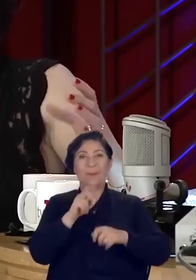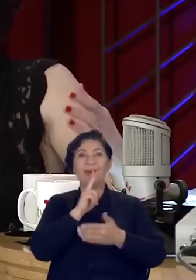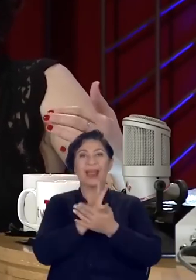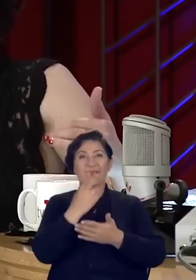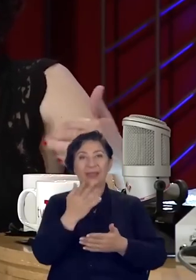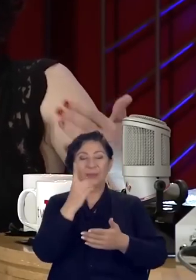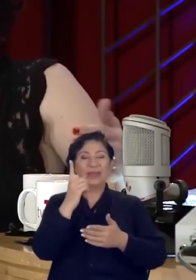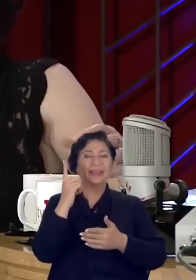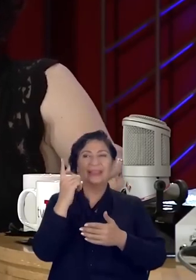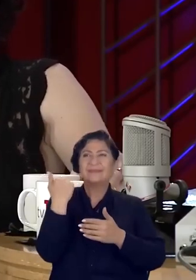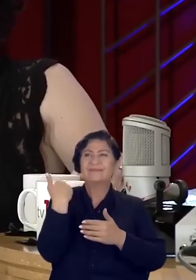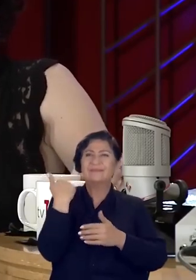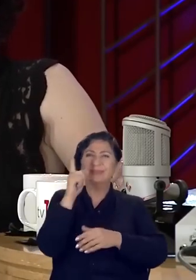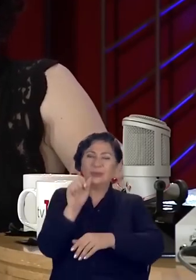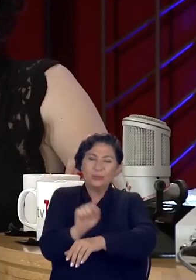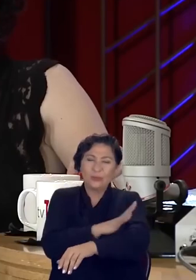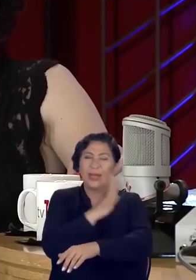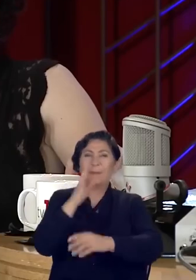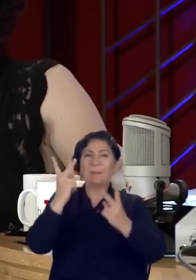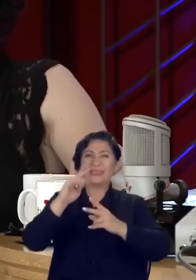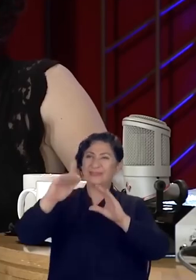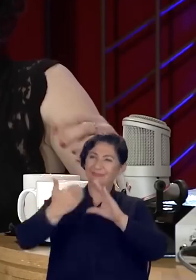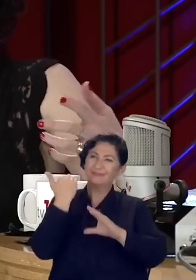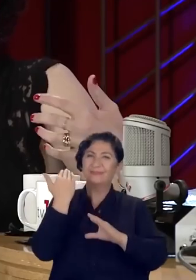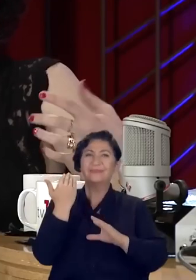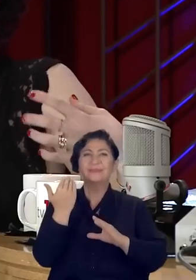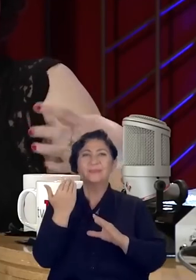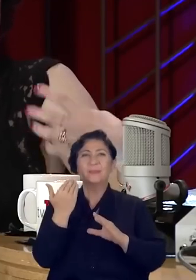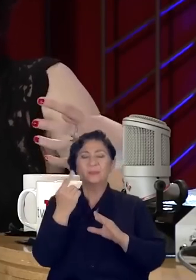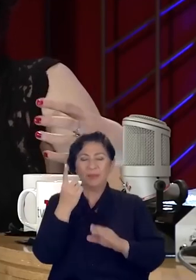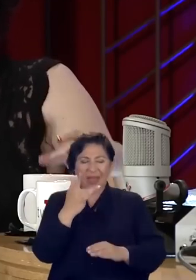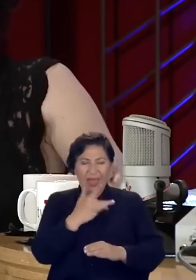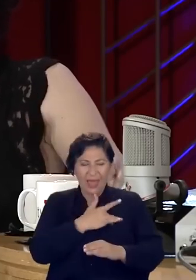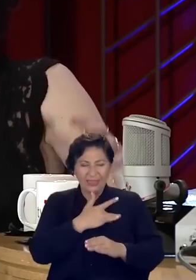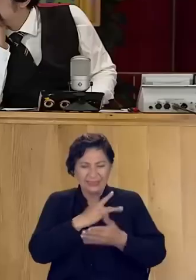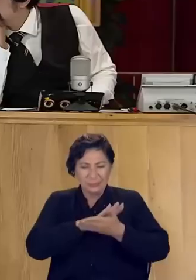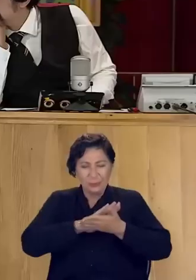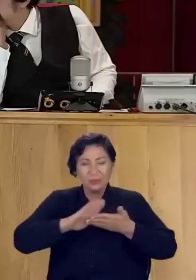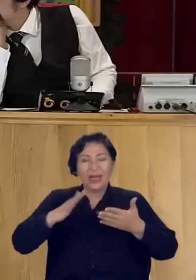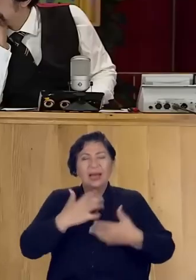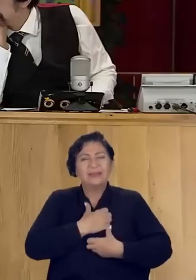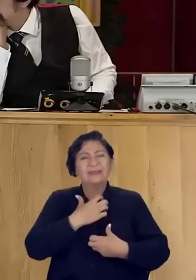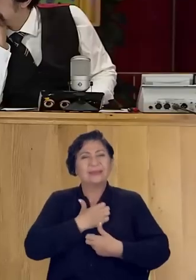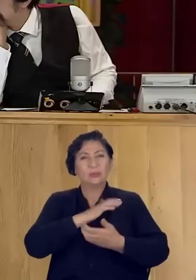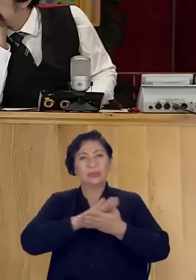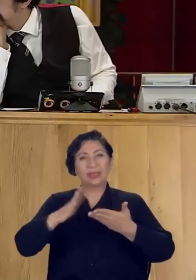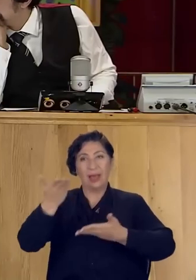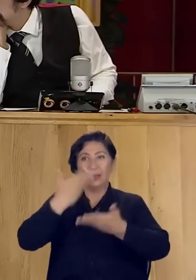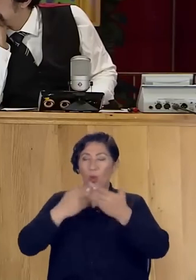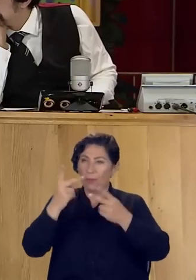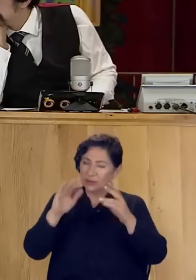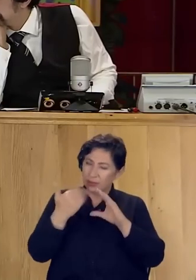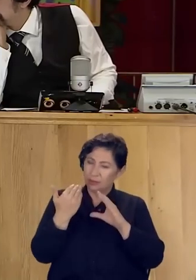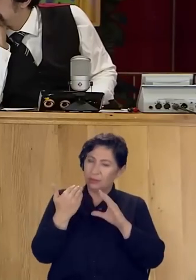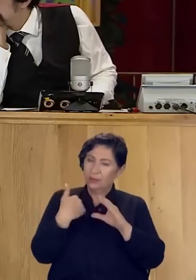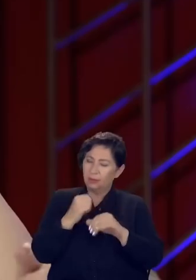Bir dinleyicimden çok duygusal bir mesaj aldım. Bu şarkıyla bir acısını atlattığını anlatmış bana uzun uzun. O mesajdan